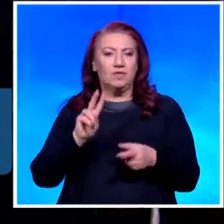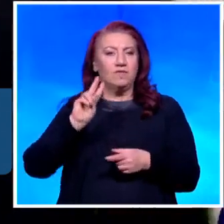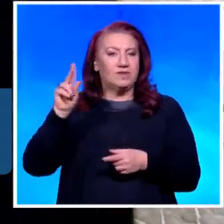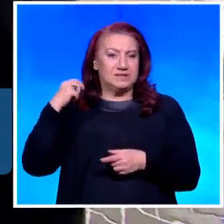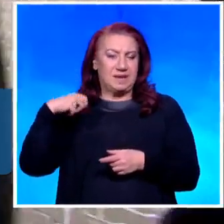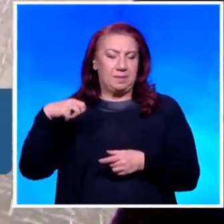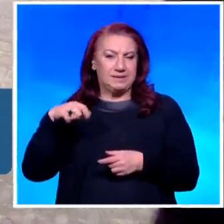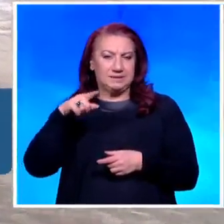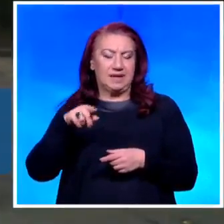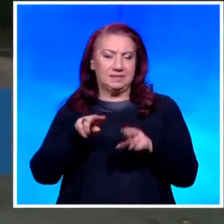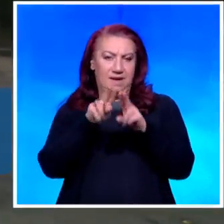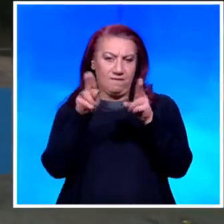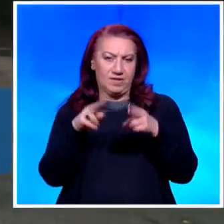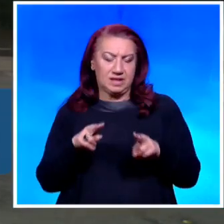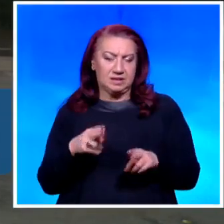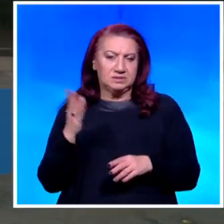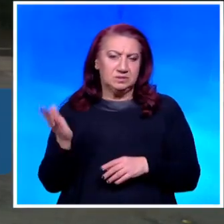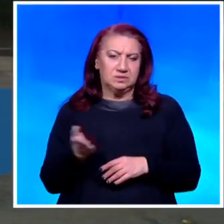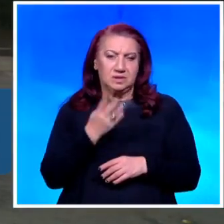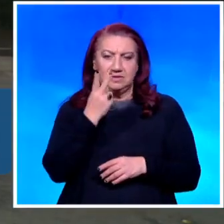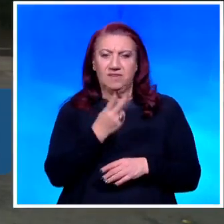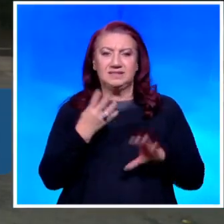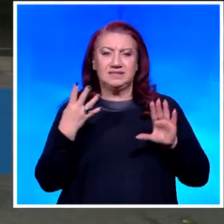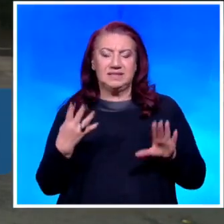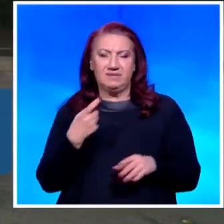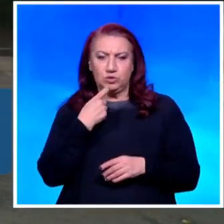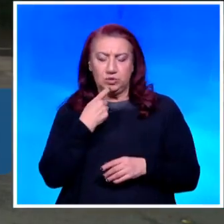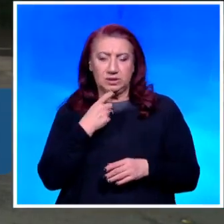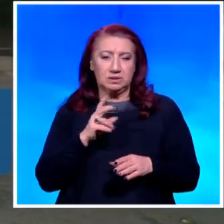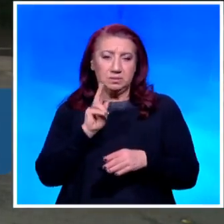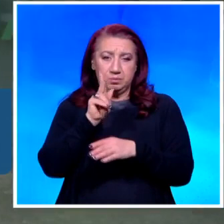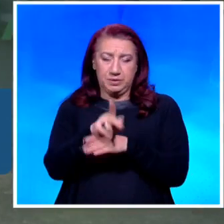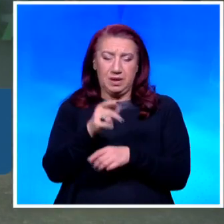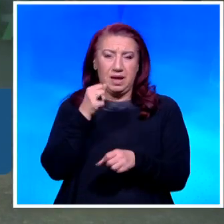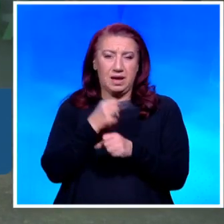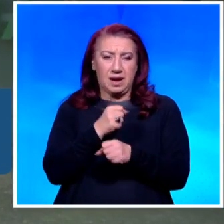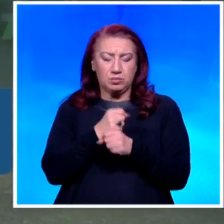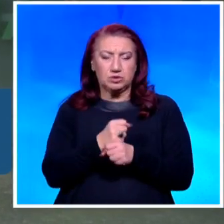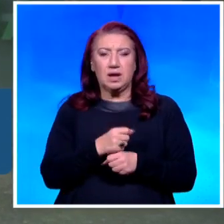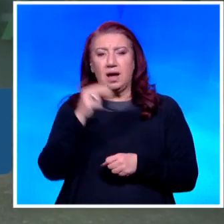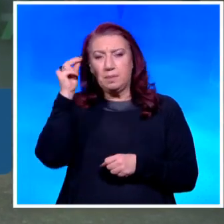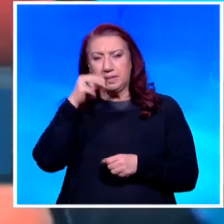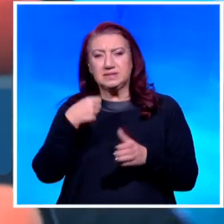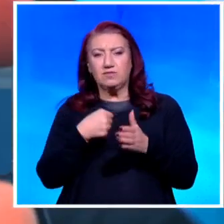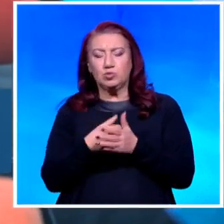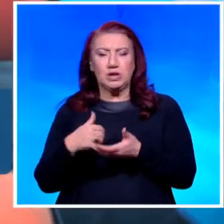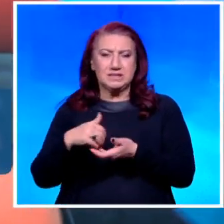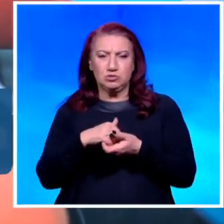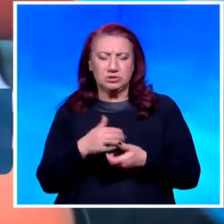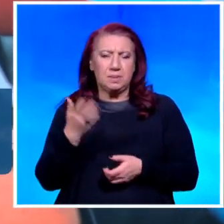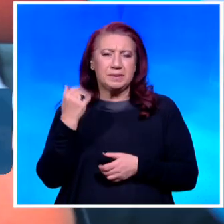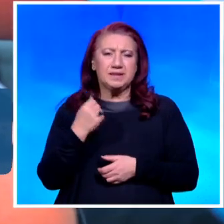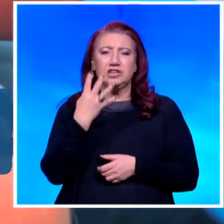вече 29 години, а започва работа в БФС преди 45 години. Президентът на Славия